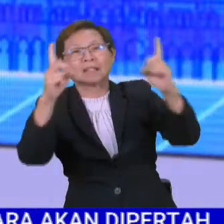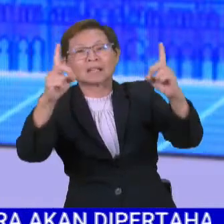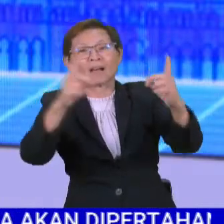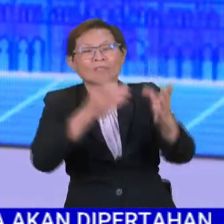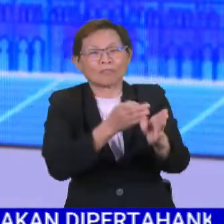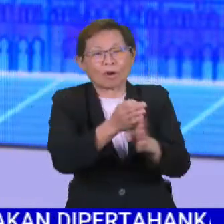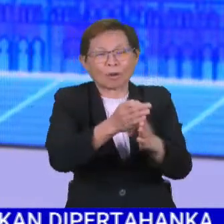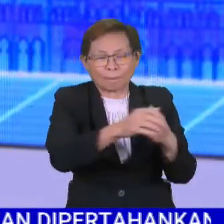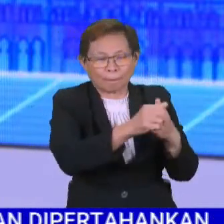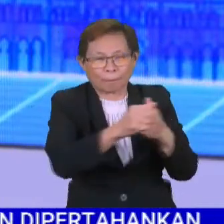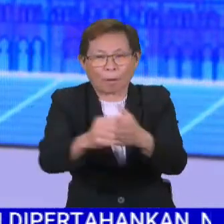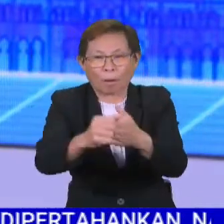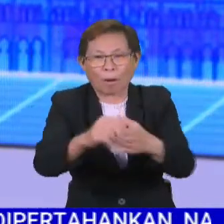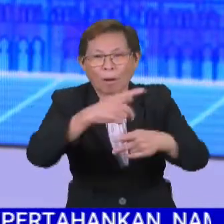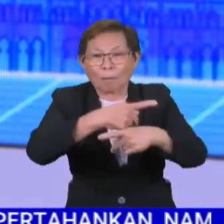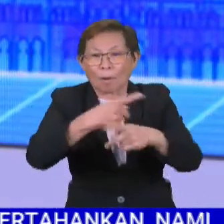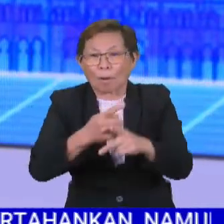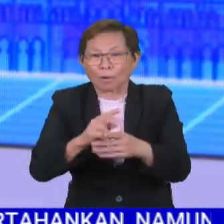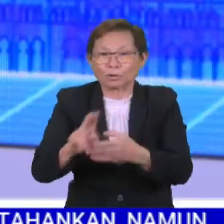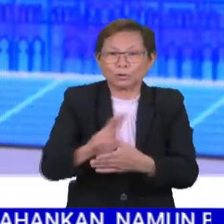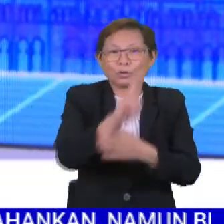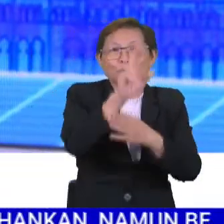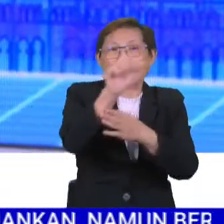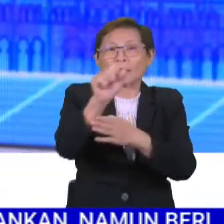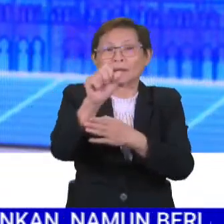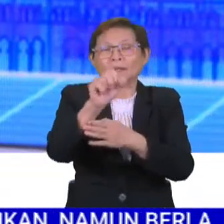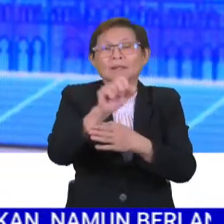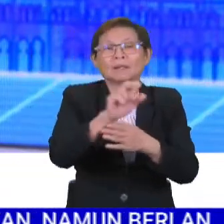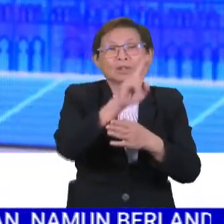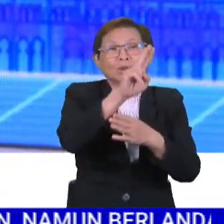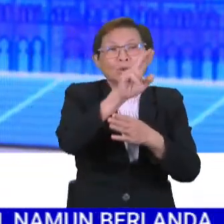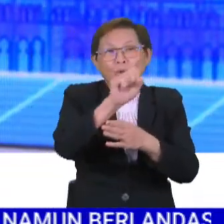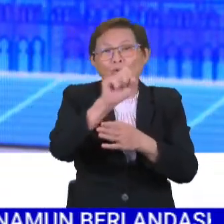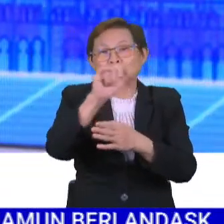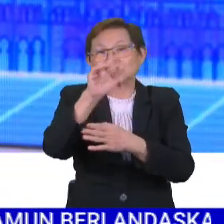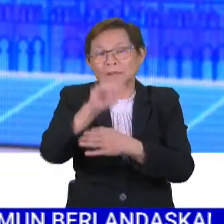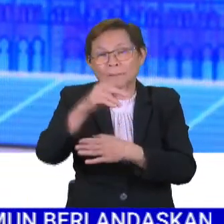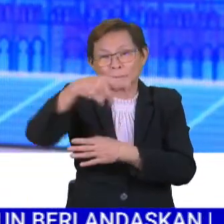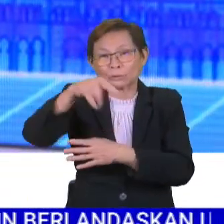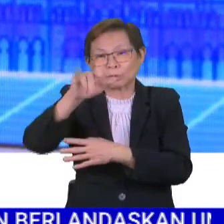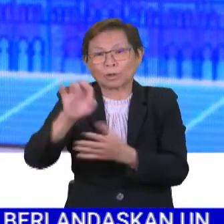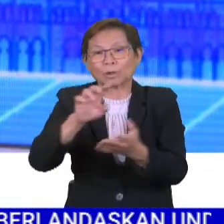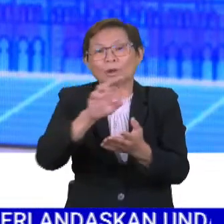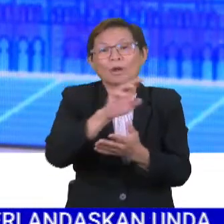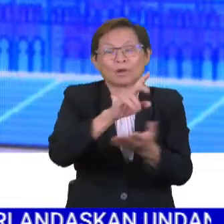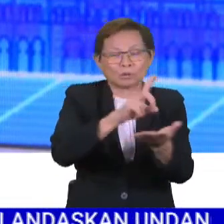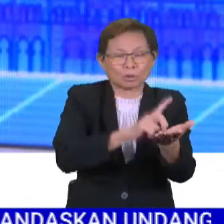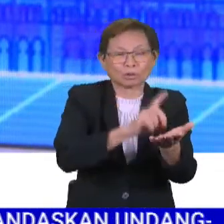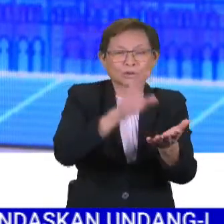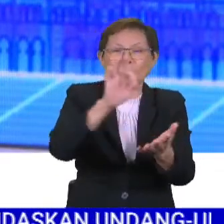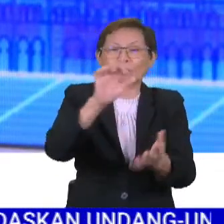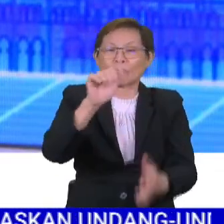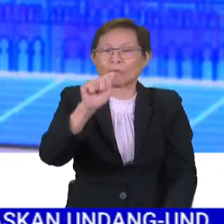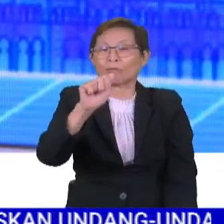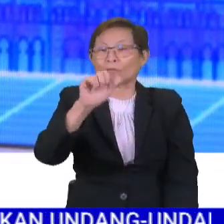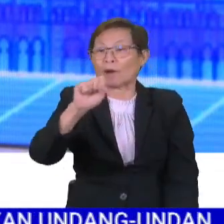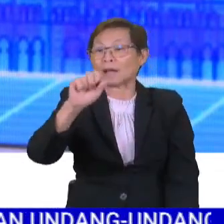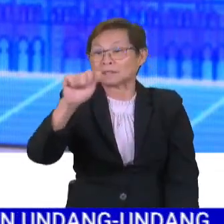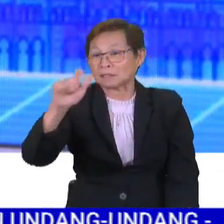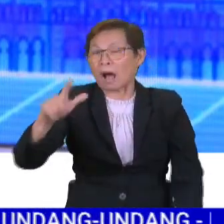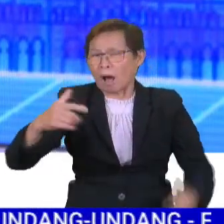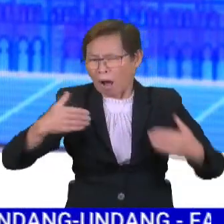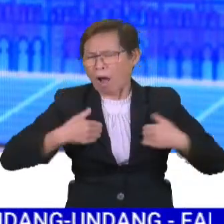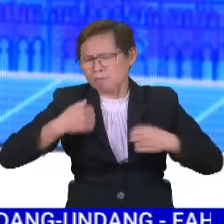Fakulti Kepimpinan dan Pengurusan Universiti Sains Islam Malaysia USIM, Profesor Madya Dr. Muhammad Faizal Kasmani berkata, walaupun